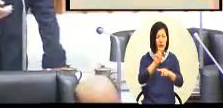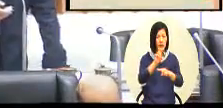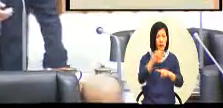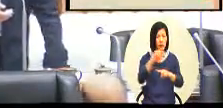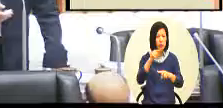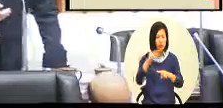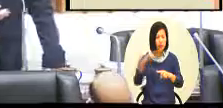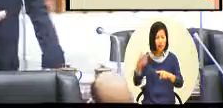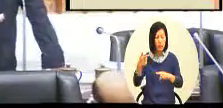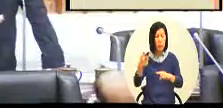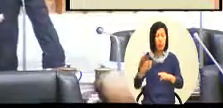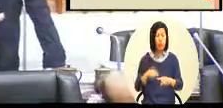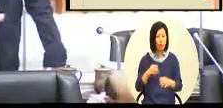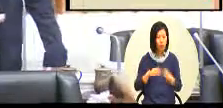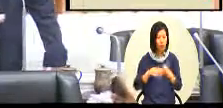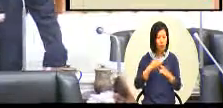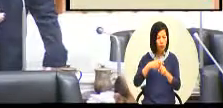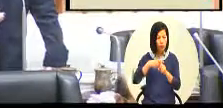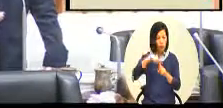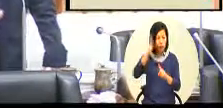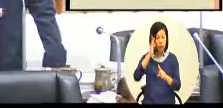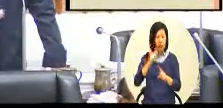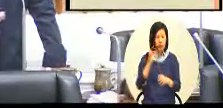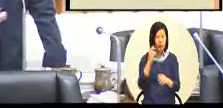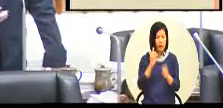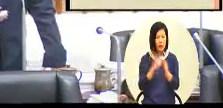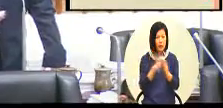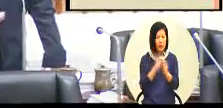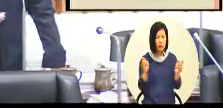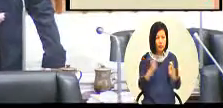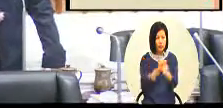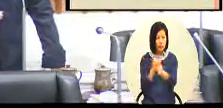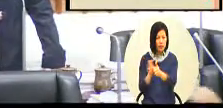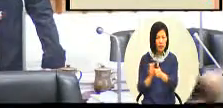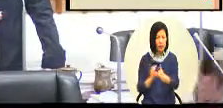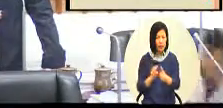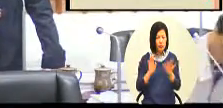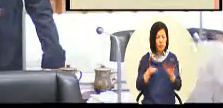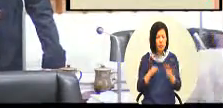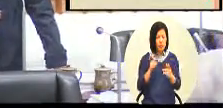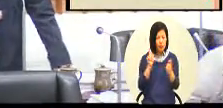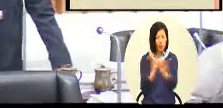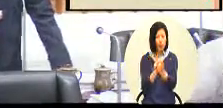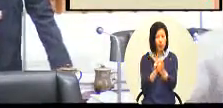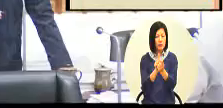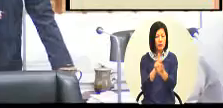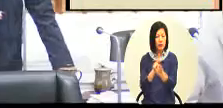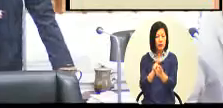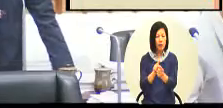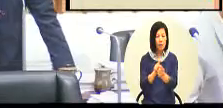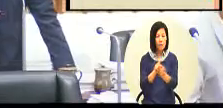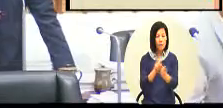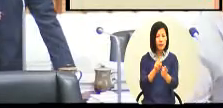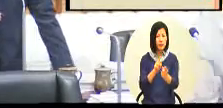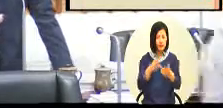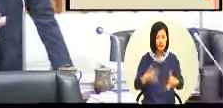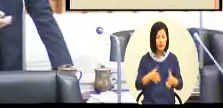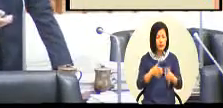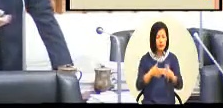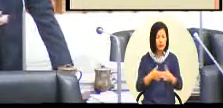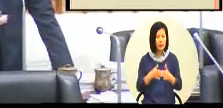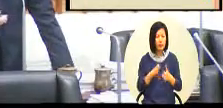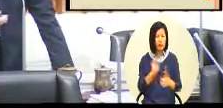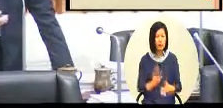所以说长照是我们这个现在所面对的一个非常非常重要的。所以